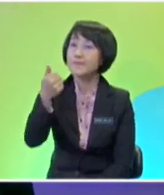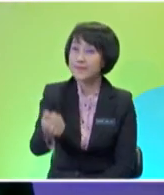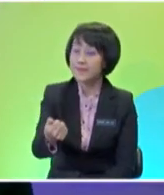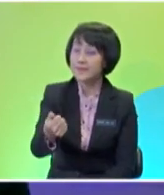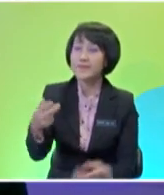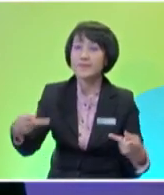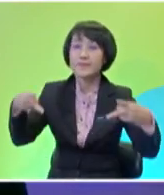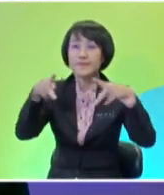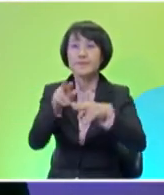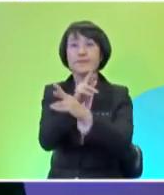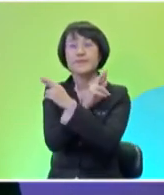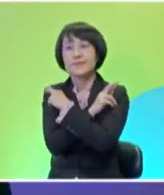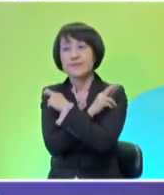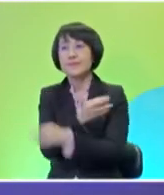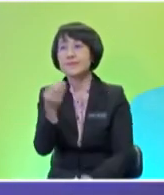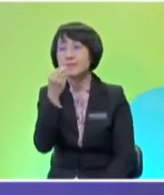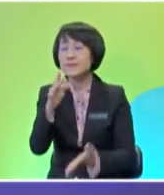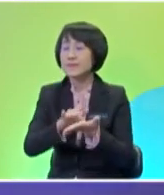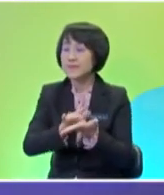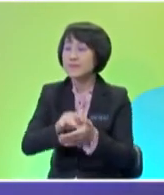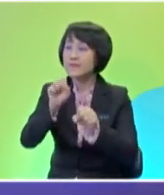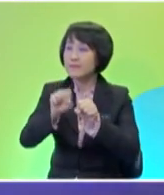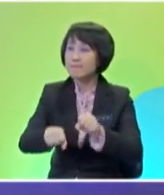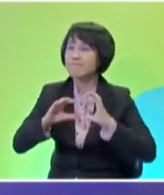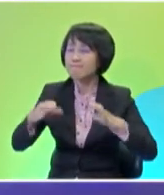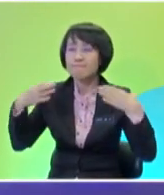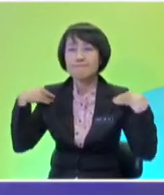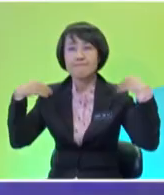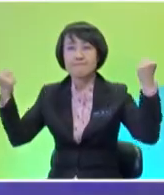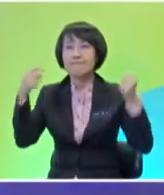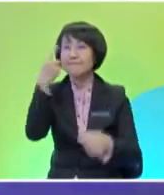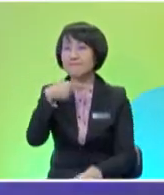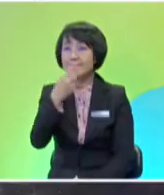haid dan makan obat supaya cepat sembuh